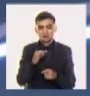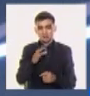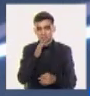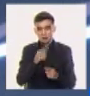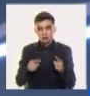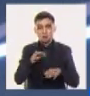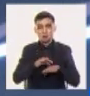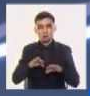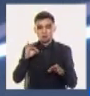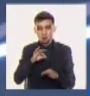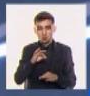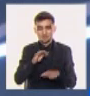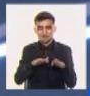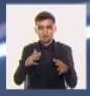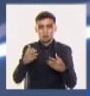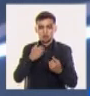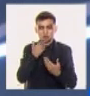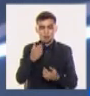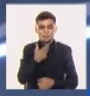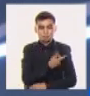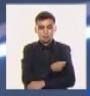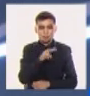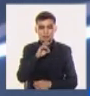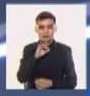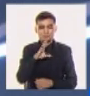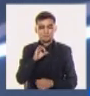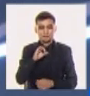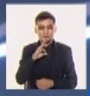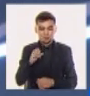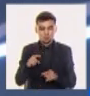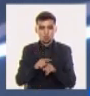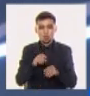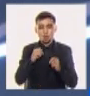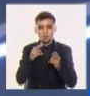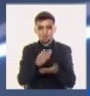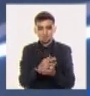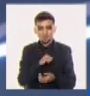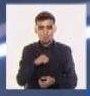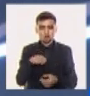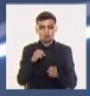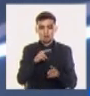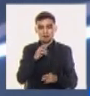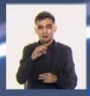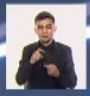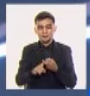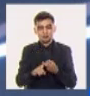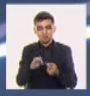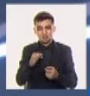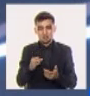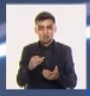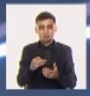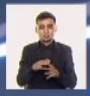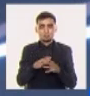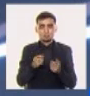временем болезни, от которых дети не получили прививок, могут оказаться для них более опасными, чем сам коронавирус. Правительство многих стран сейчас